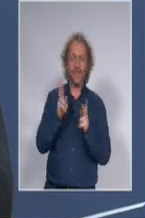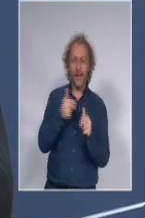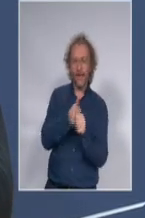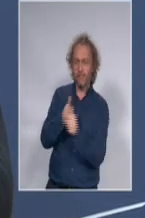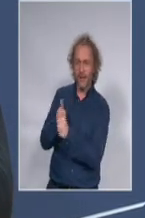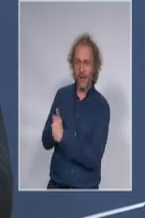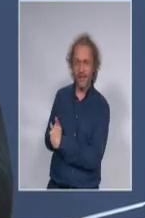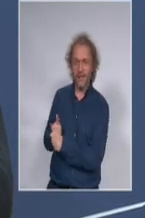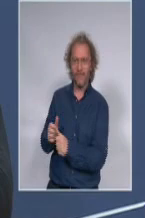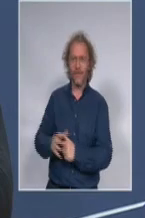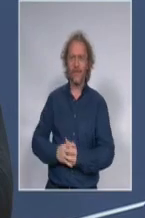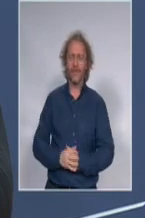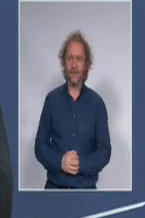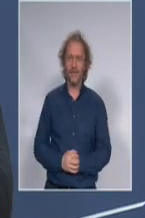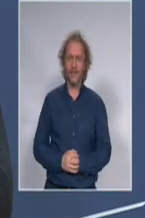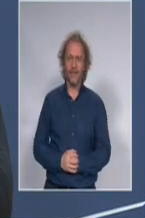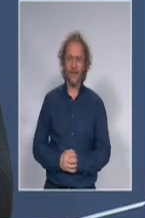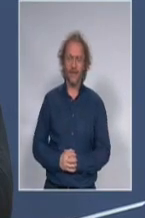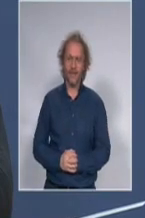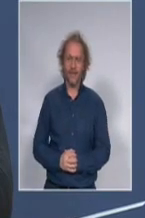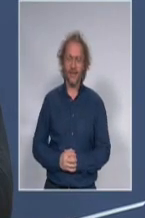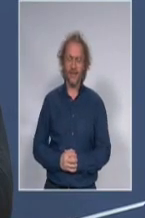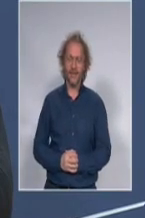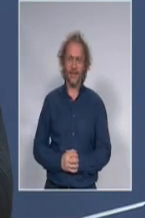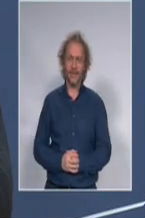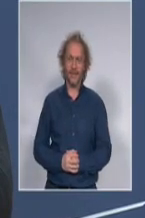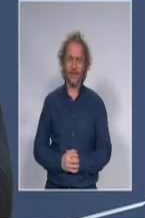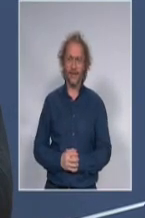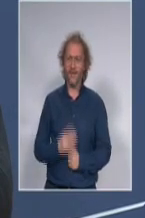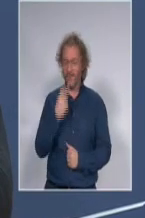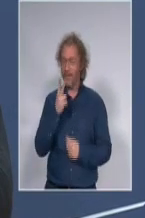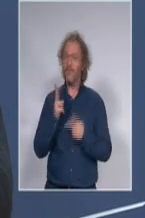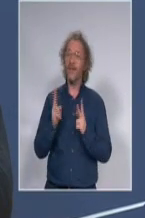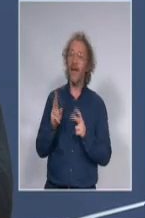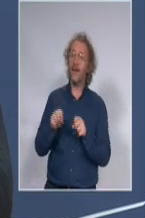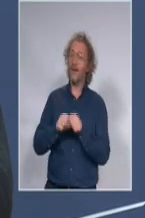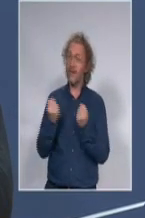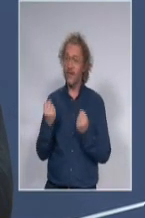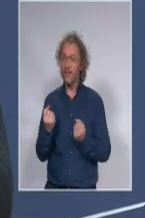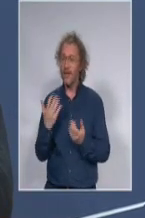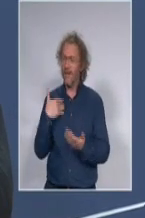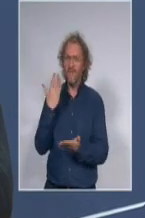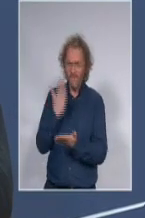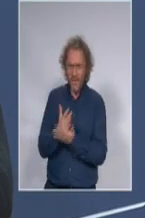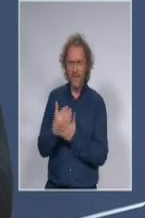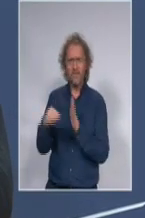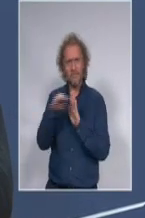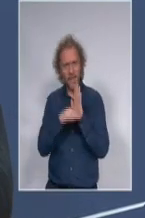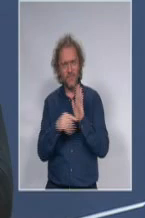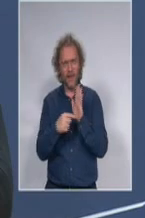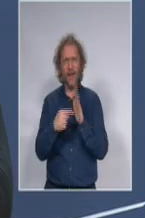ko se, ko kako i kuda krši pravila koje je država propisala.